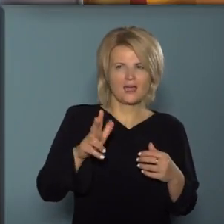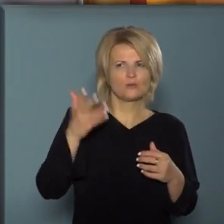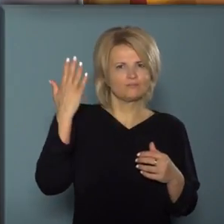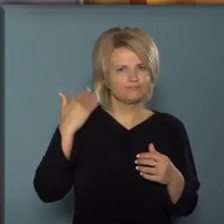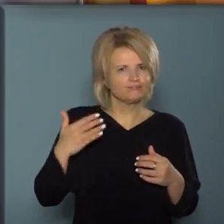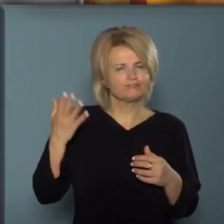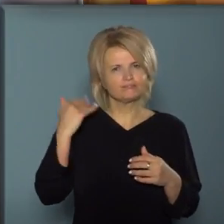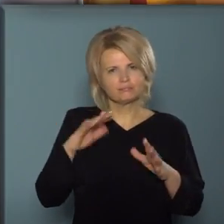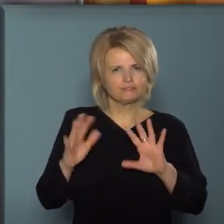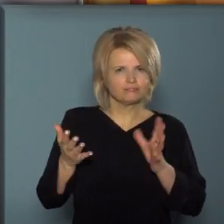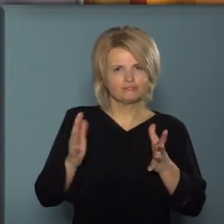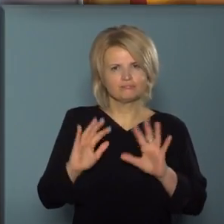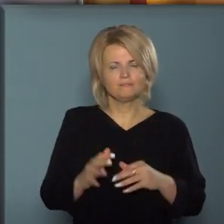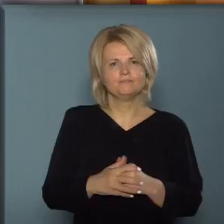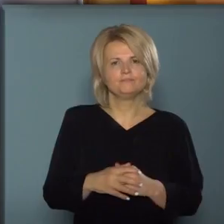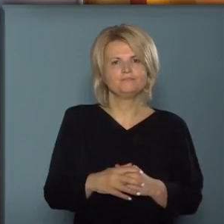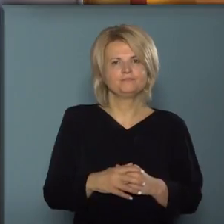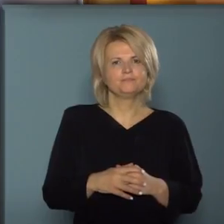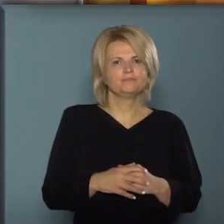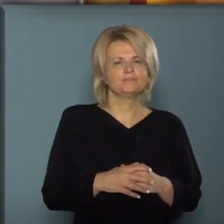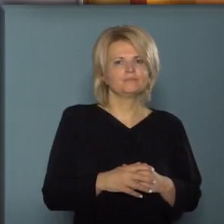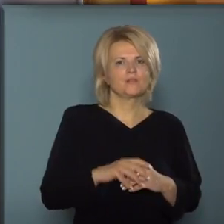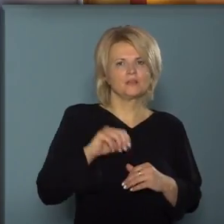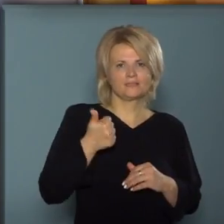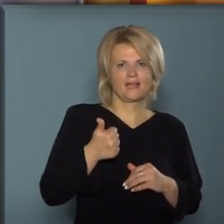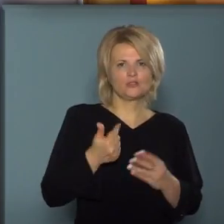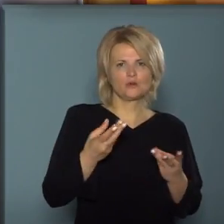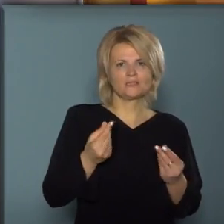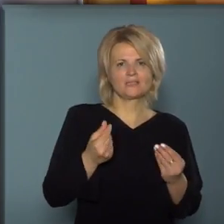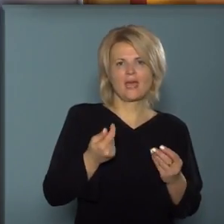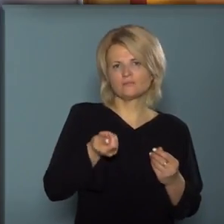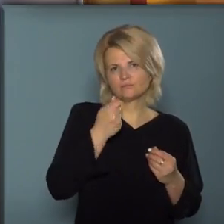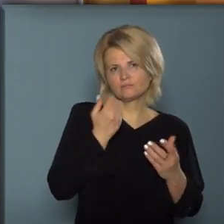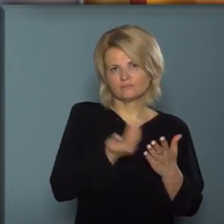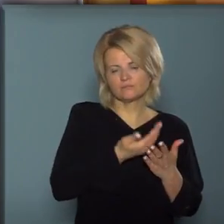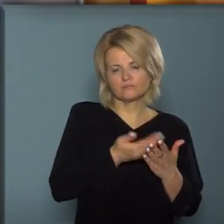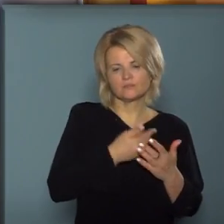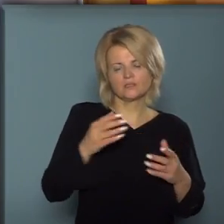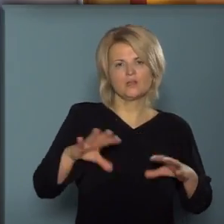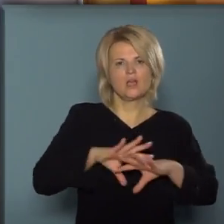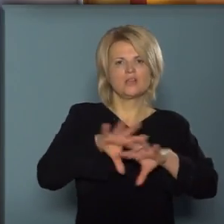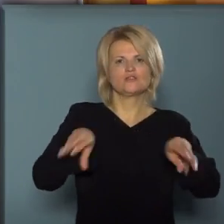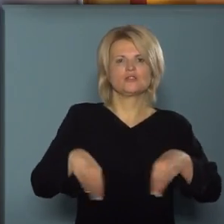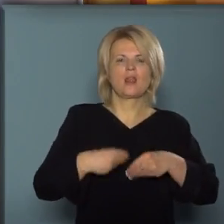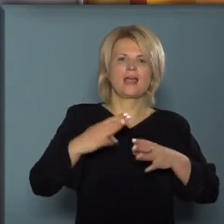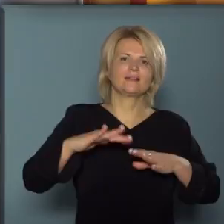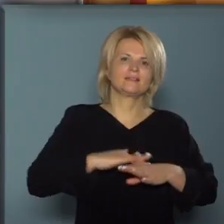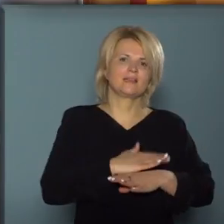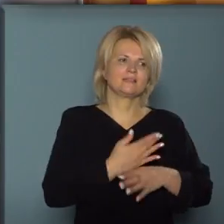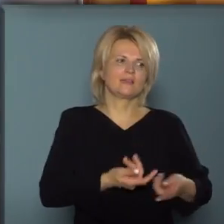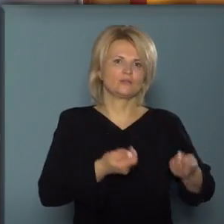1993 körül volt. Az első szerhasználat nekem egy ilyen családérzést